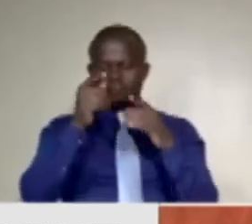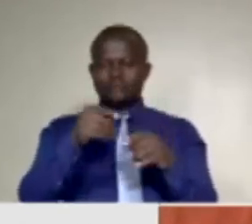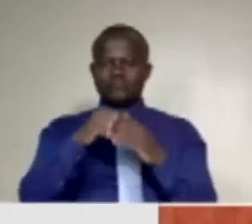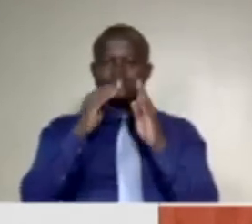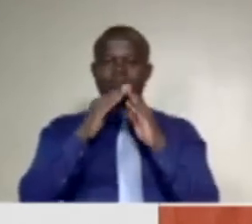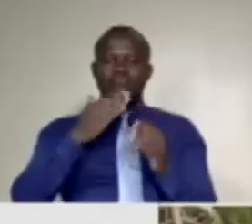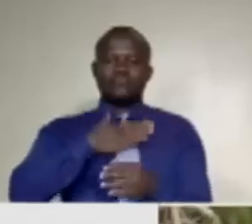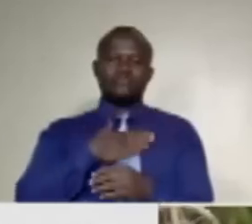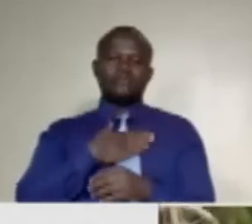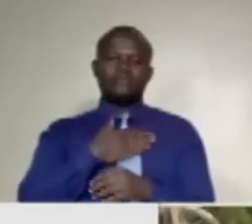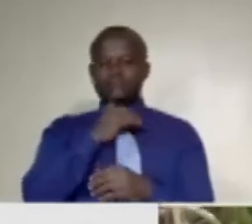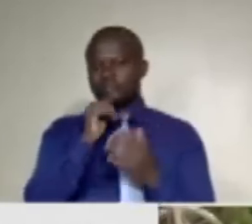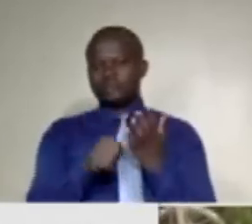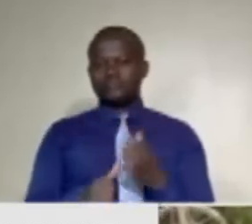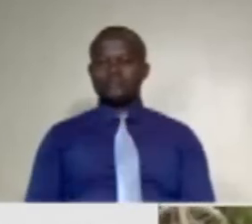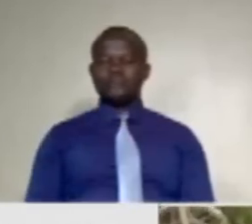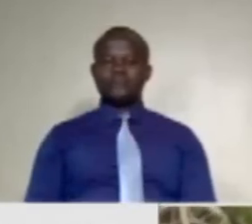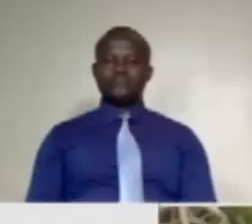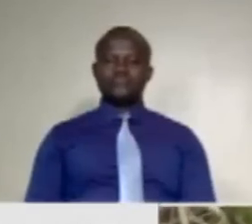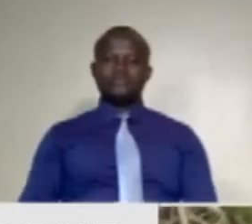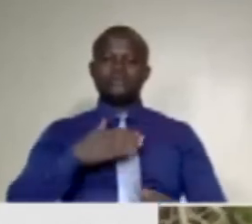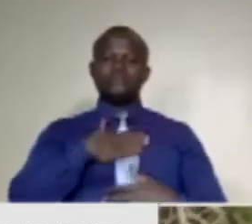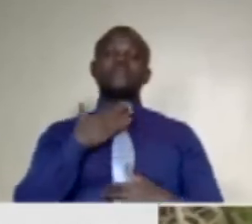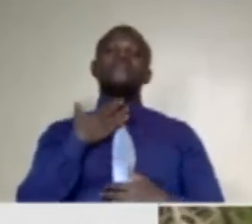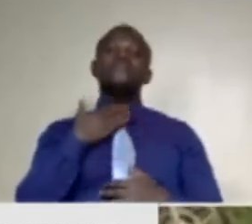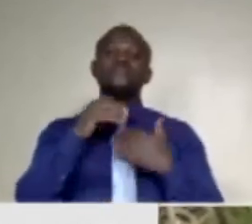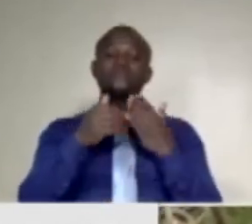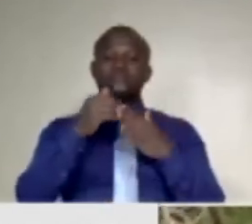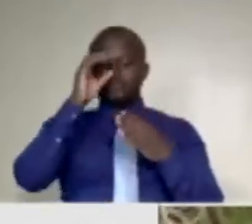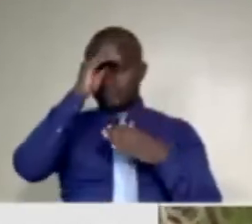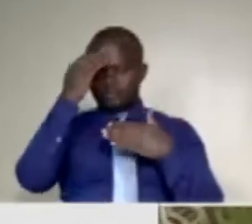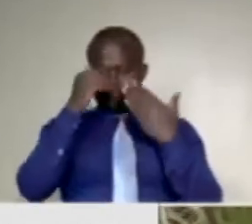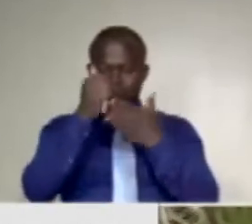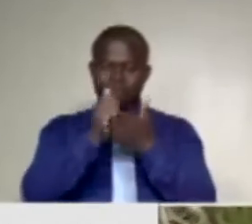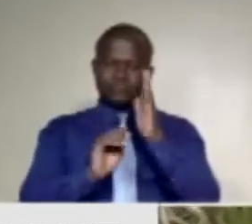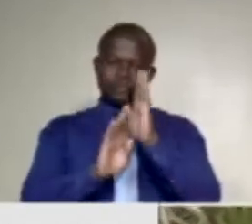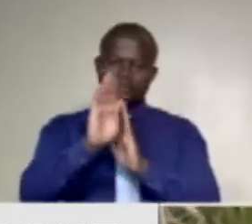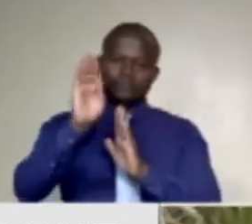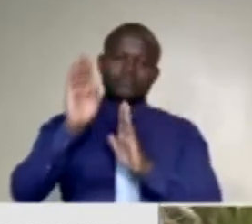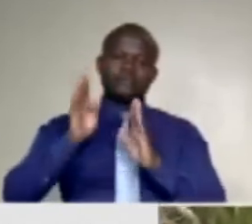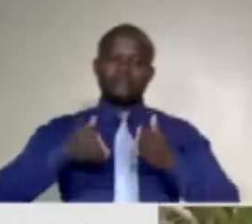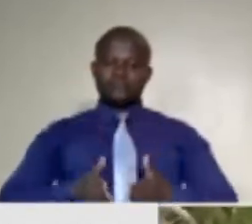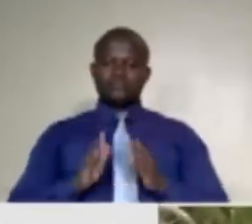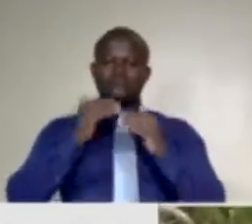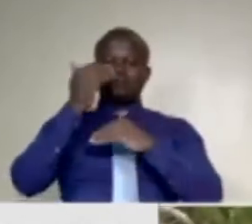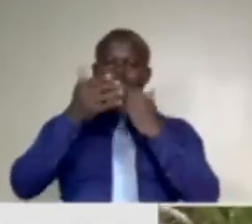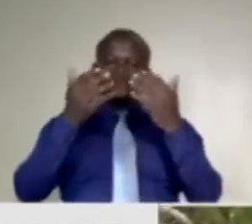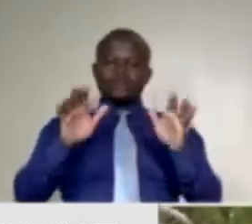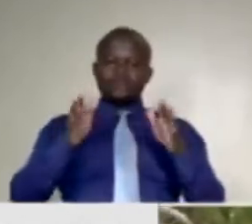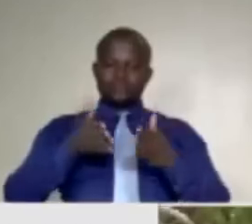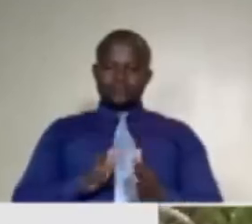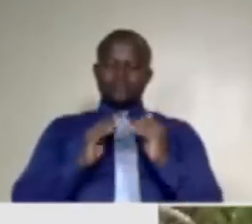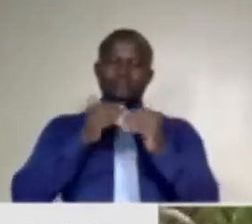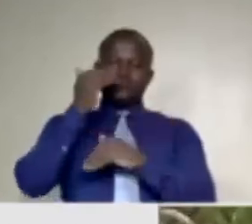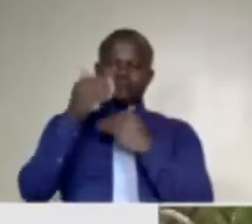ryanjye nahamagarara hejuru nene imbaga nyishaka kugira ngo inteze imbere ibyare nimara kubyara mbese